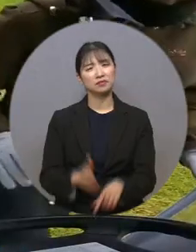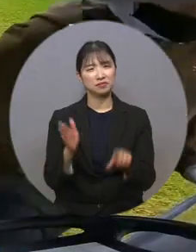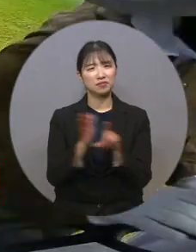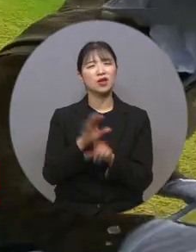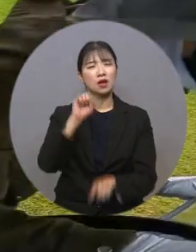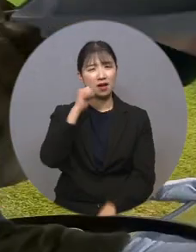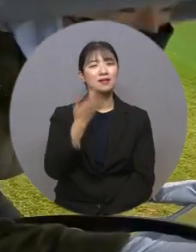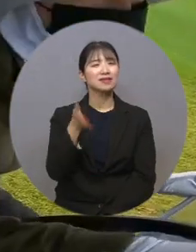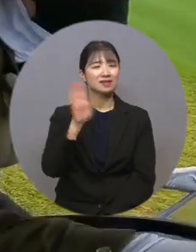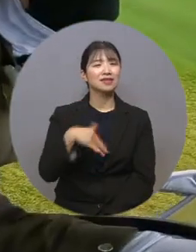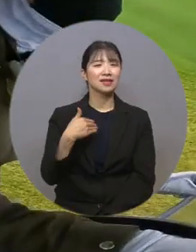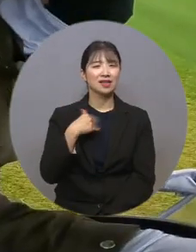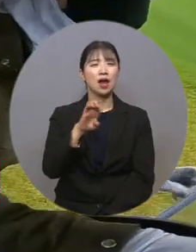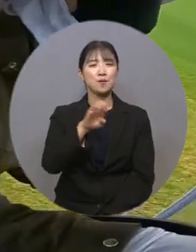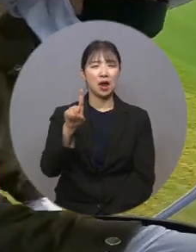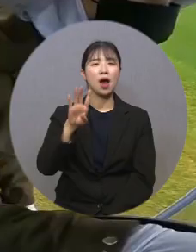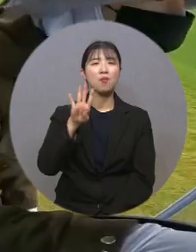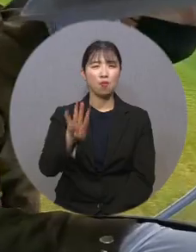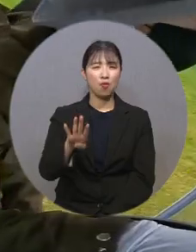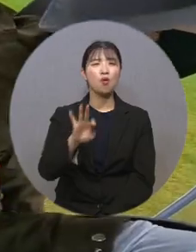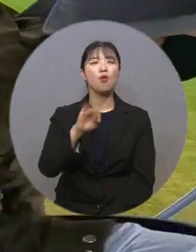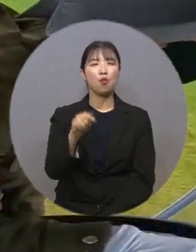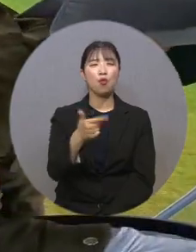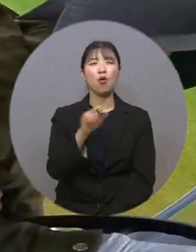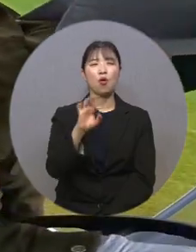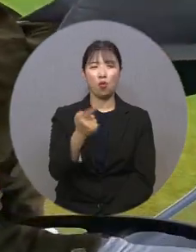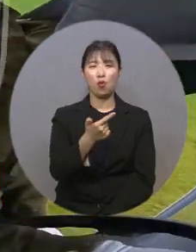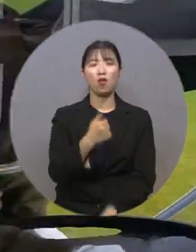저는 파포는 보통 원원이 시도합니다.